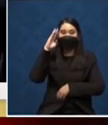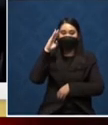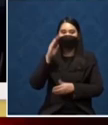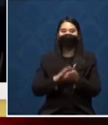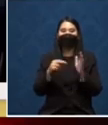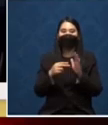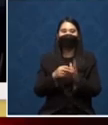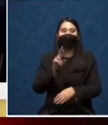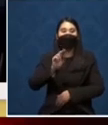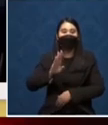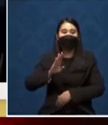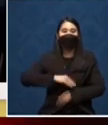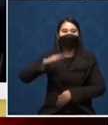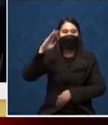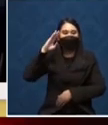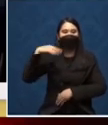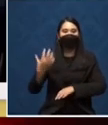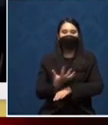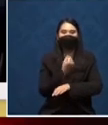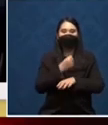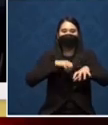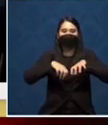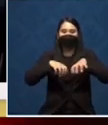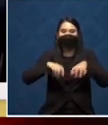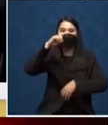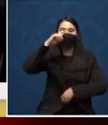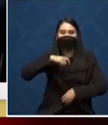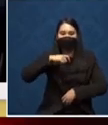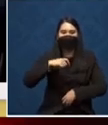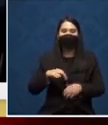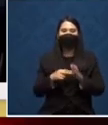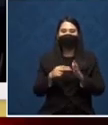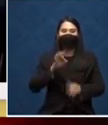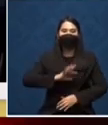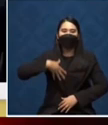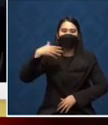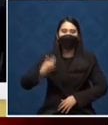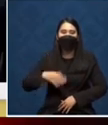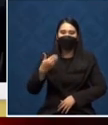ให้ระบบประยุทธ์เข้ามามีอำนาจบริหารประเทศชาติบ้านเมืองอาจจะไม่ค่อยถูกใจนัก